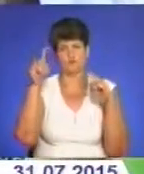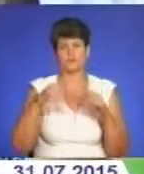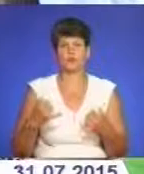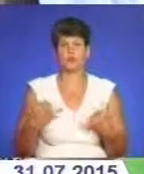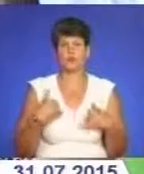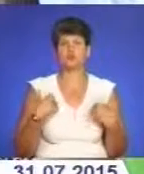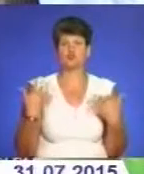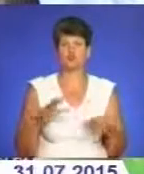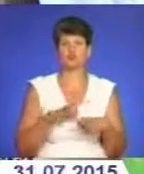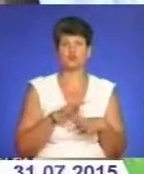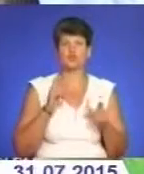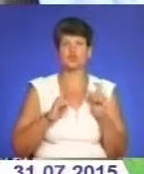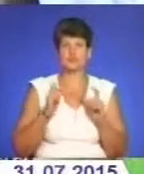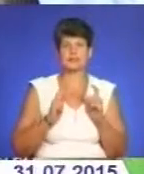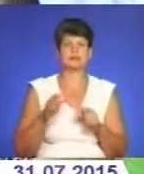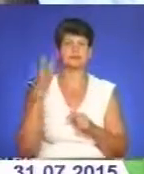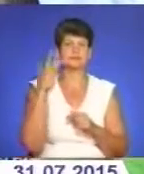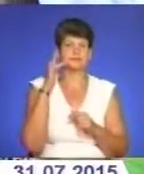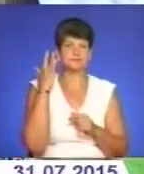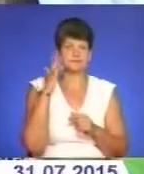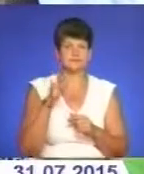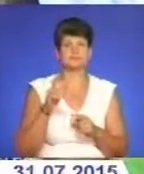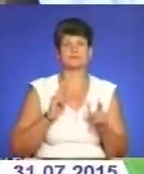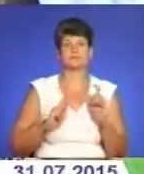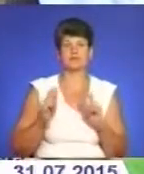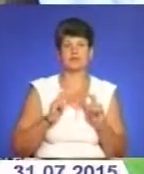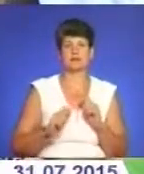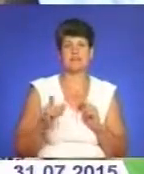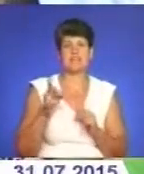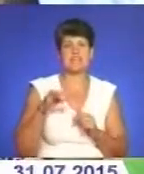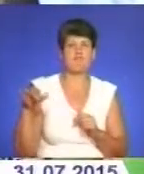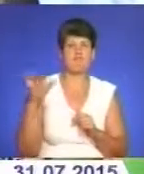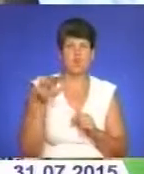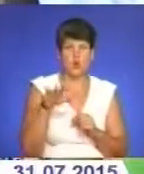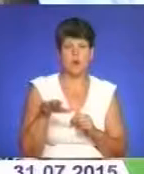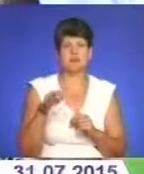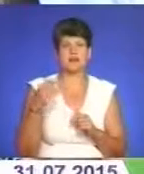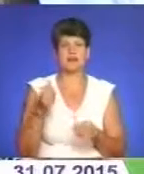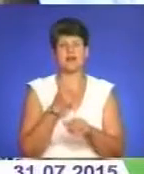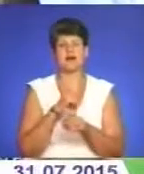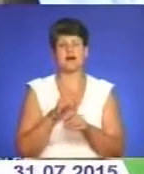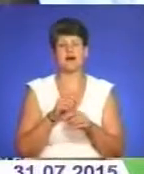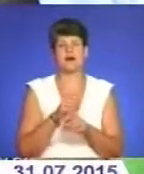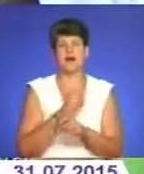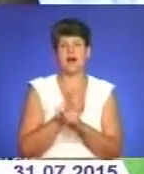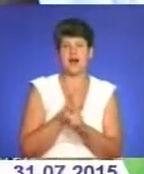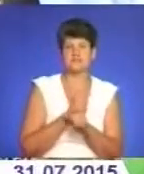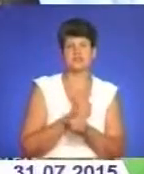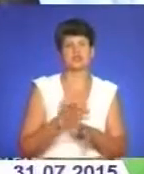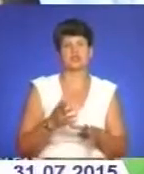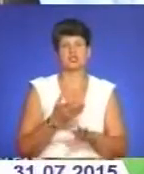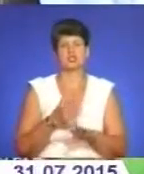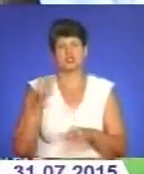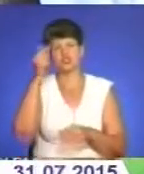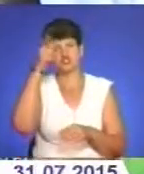вже побували студенти з Сполучених Штатів Америки, студентів з країн Європи, Австрії, Чехії, Словаччини. А цього